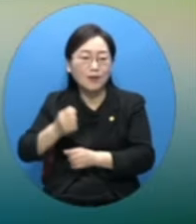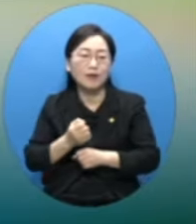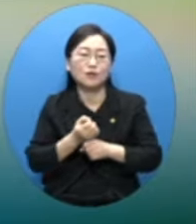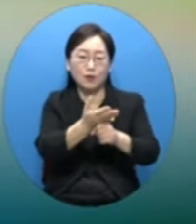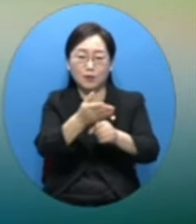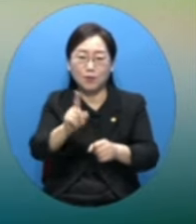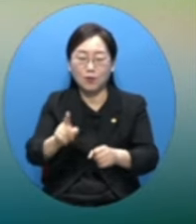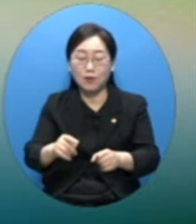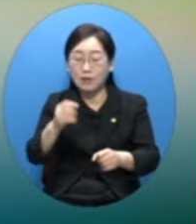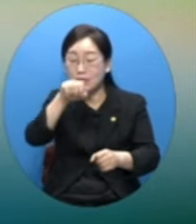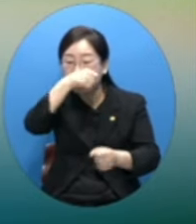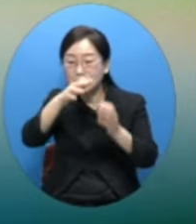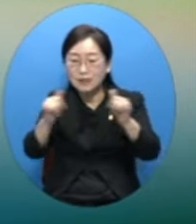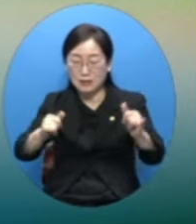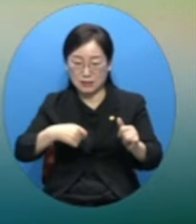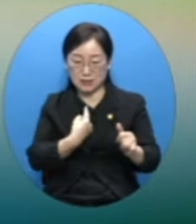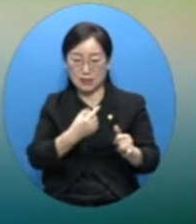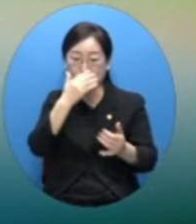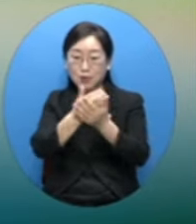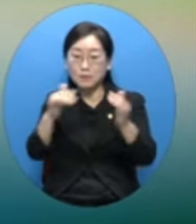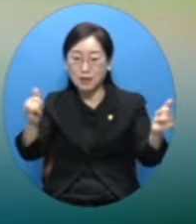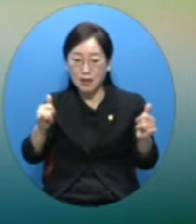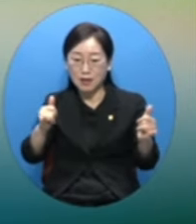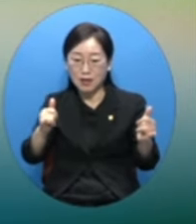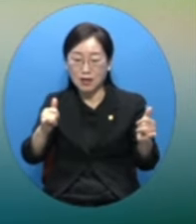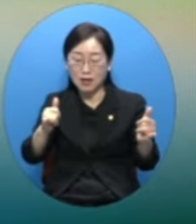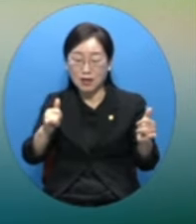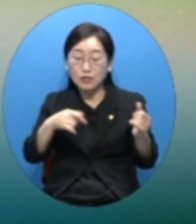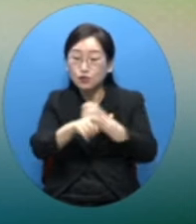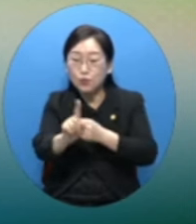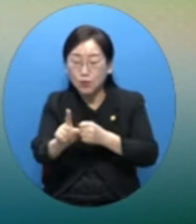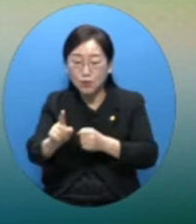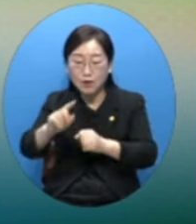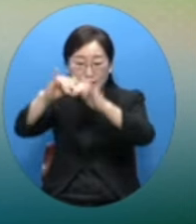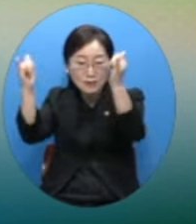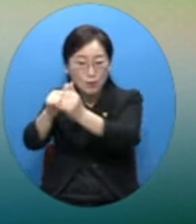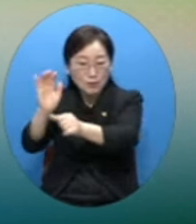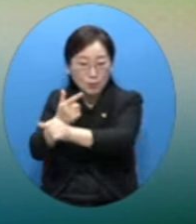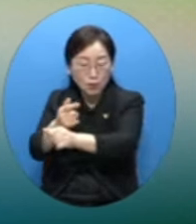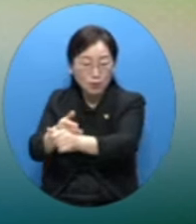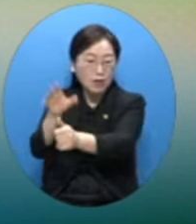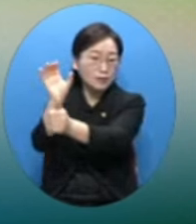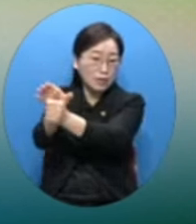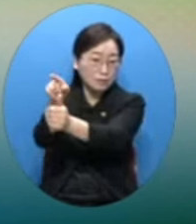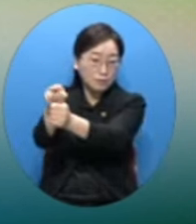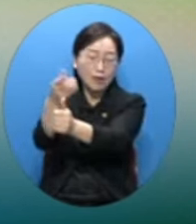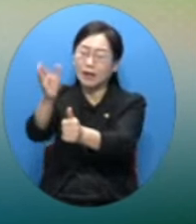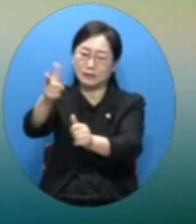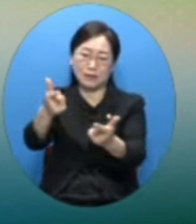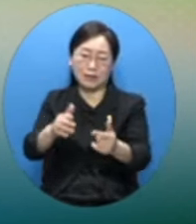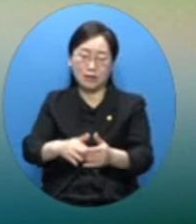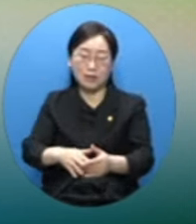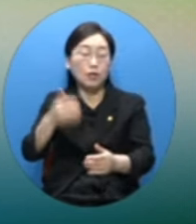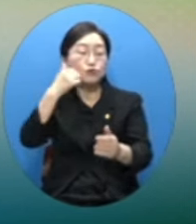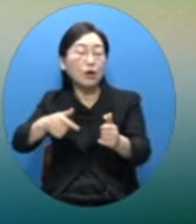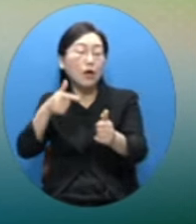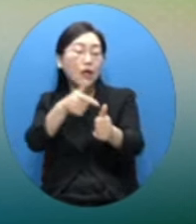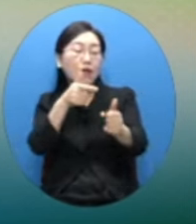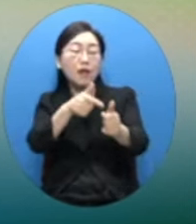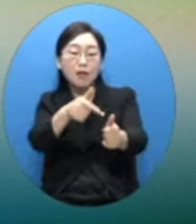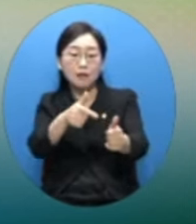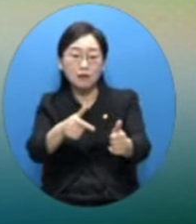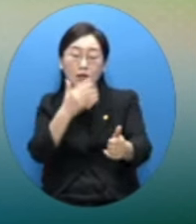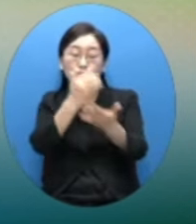자기가 범죄자가 된 것이 사회의 잘못이라고 말합니다. 그러나 여러분에게 총을 겨누며 죄를 지으라고 강요한 사람은